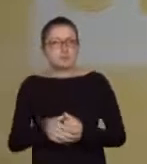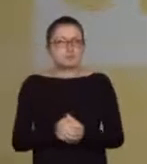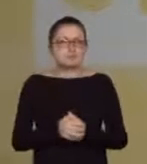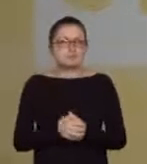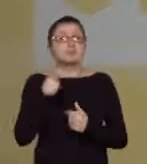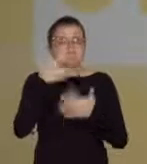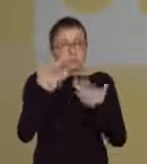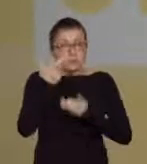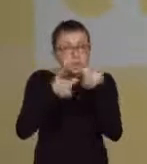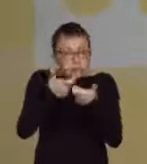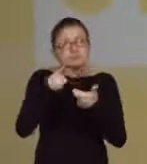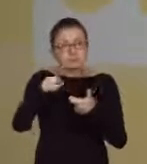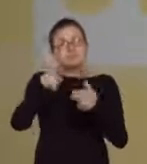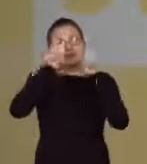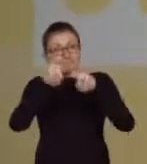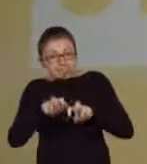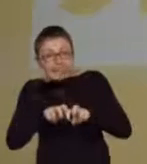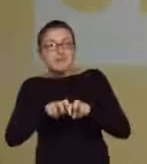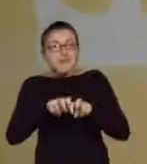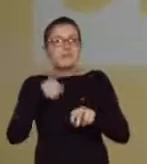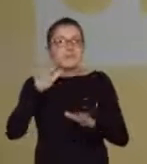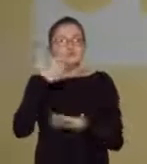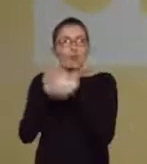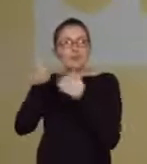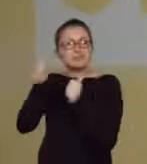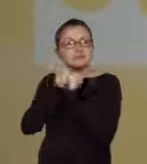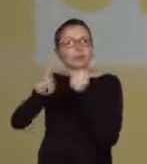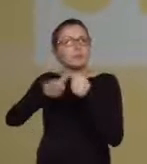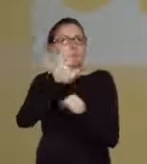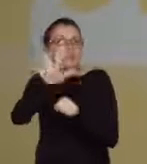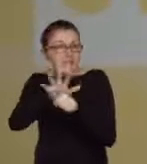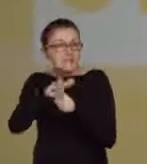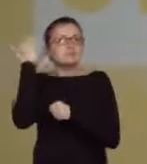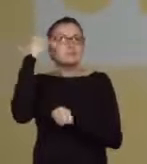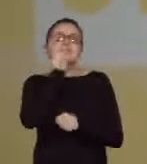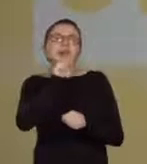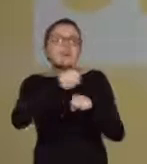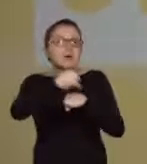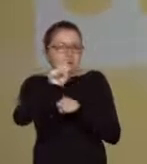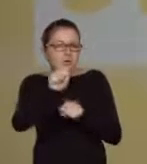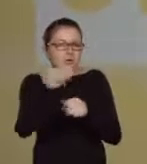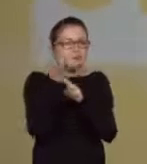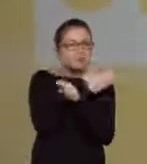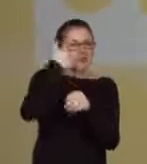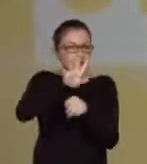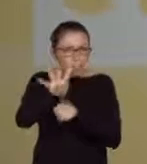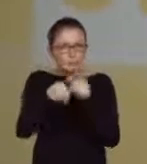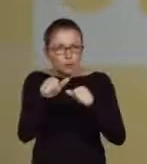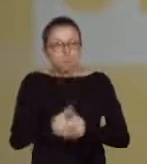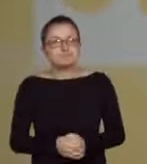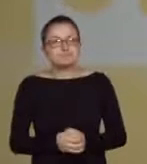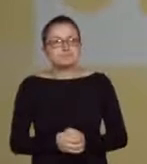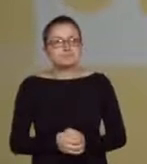zostało opisane w zadaniu 15 w arkuszu egzaminacyjnym według formuły do 2014 roku.